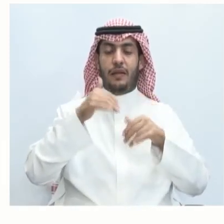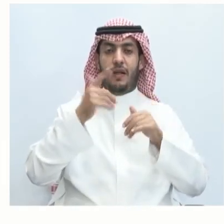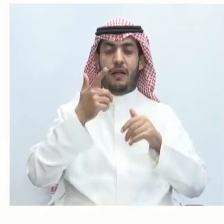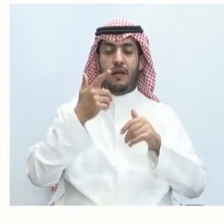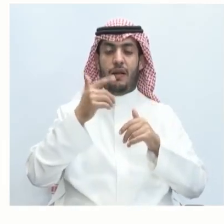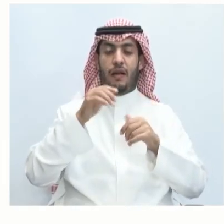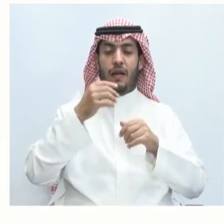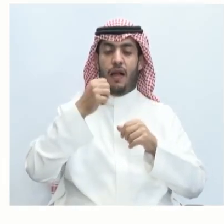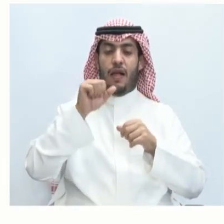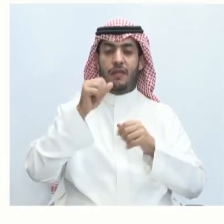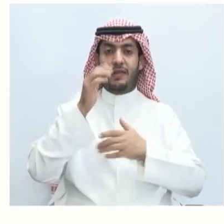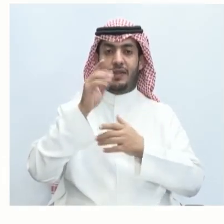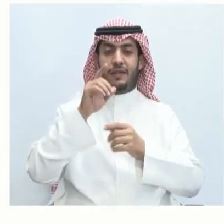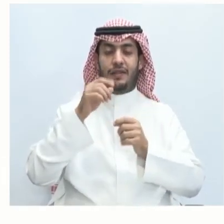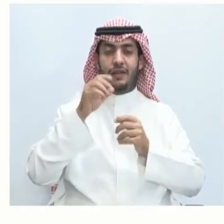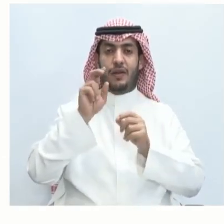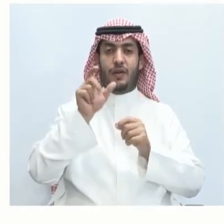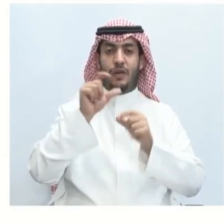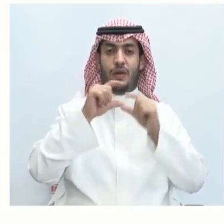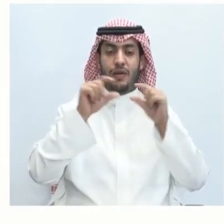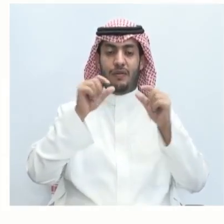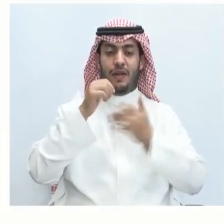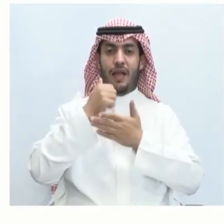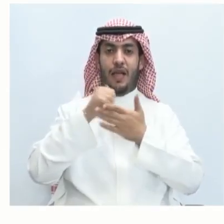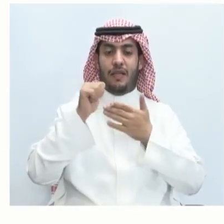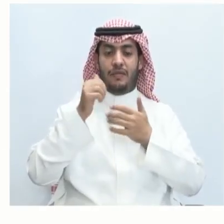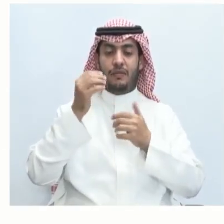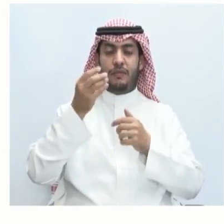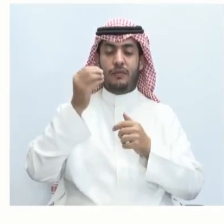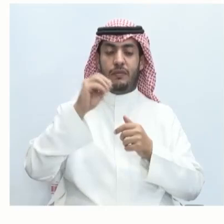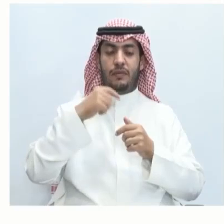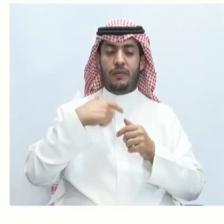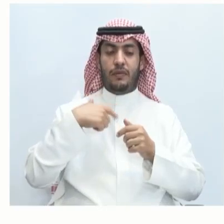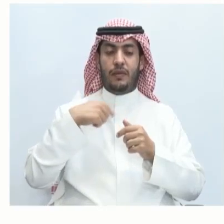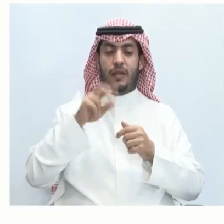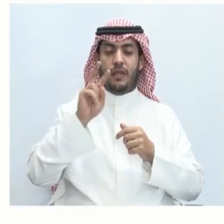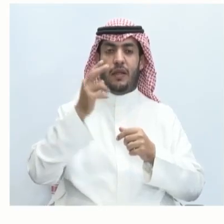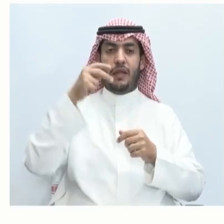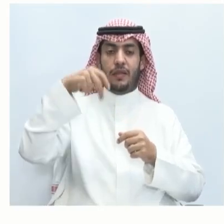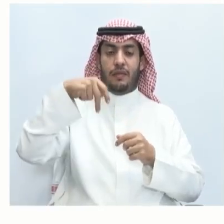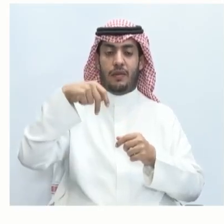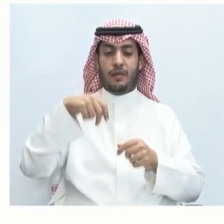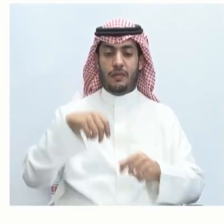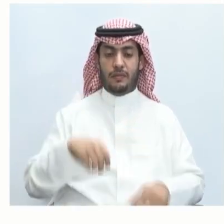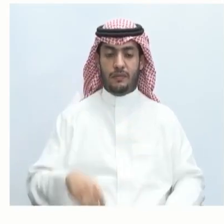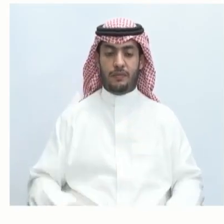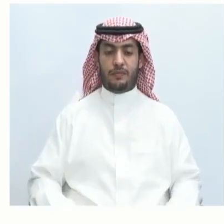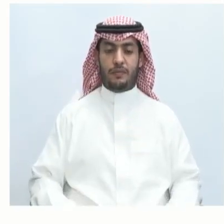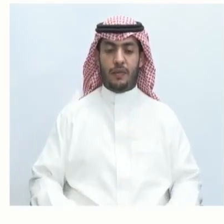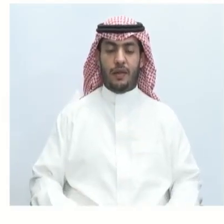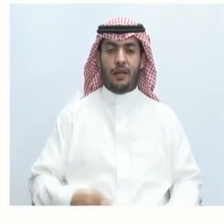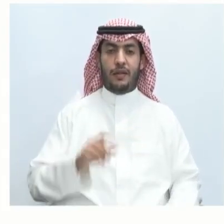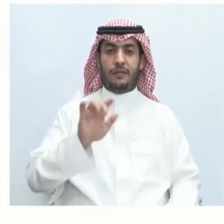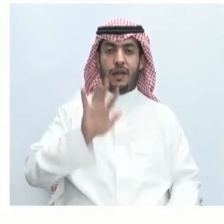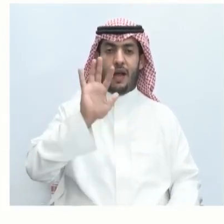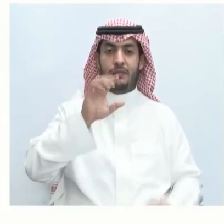طريق ماذا احذف قطعتين من النموذج السابق لكي تمثل الكسر اثنين على ثمانيه اذا لدينا هنا خمسه